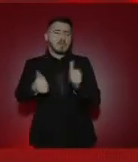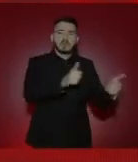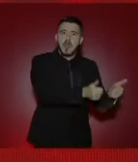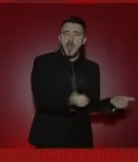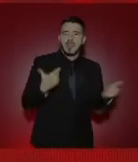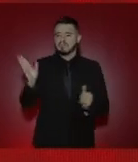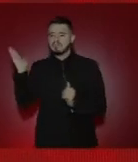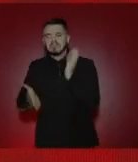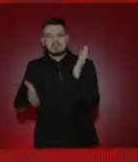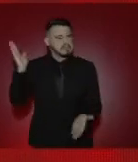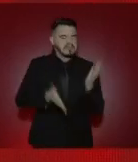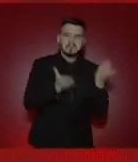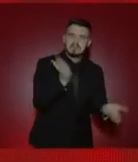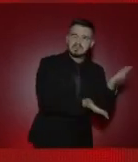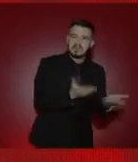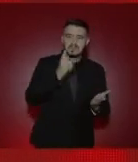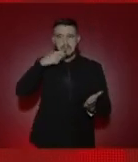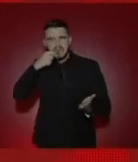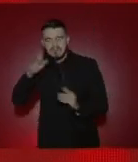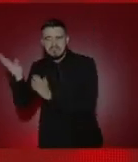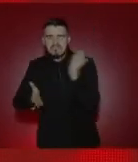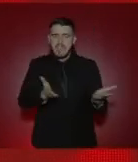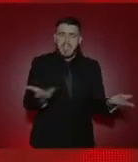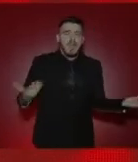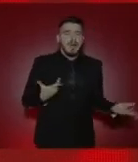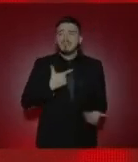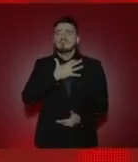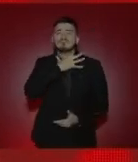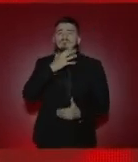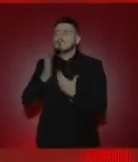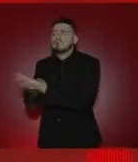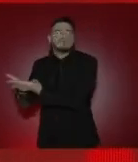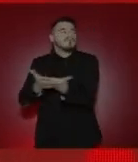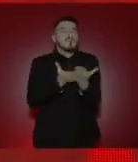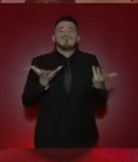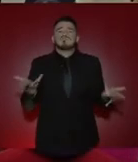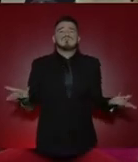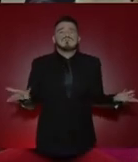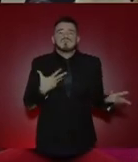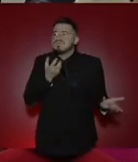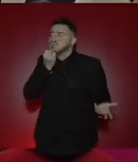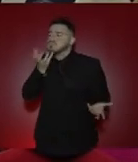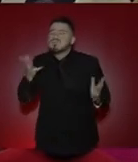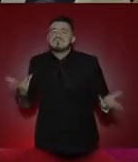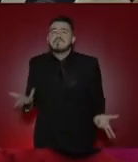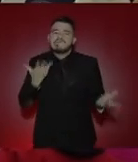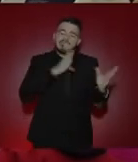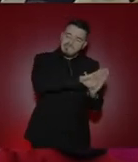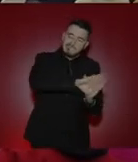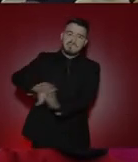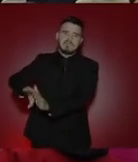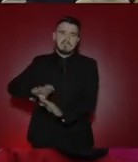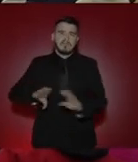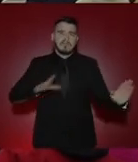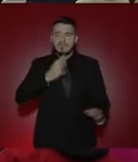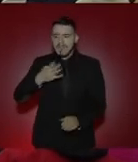διπλανής πόρτας, που δεν έχουν πού να ζητήσουν βοήθεια, πού να στραφούν να πούν τον πόνο τους, τις αντιμετωπίζουν σαν θύτες και